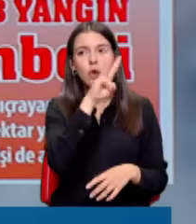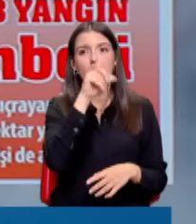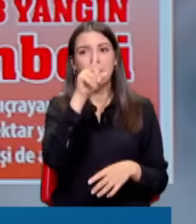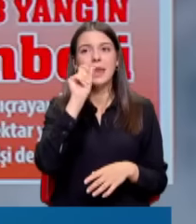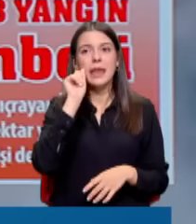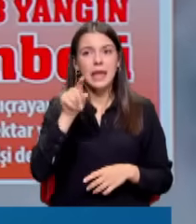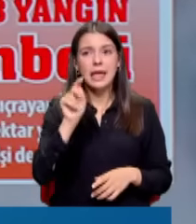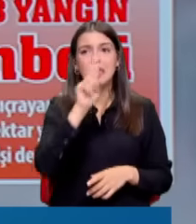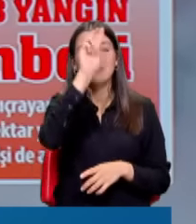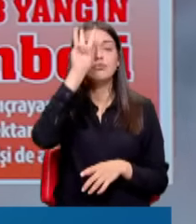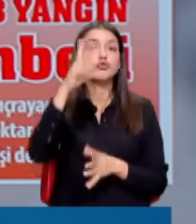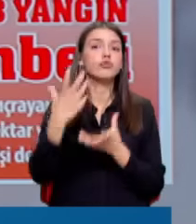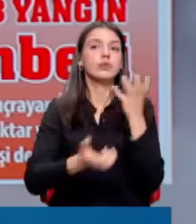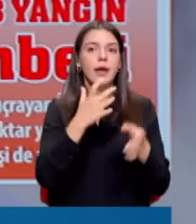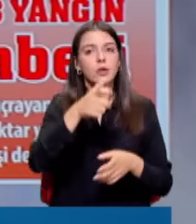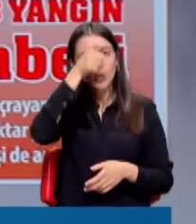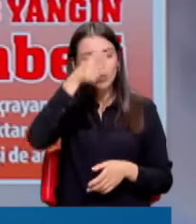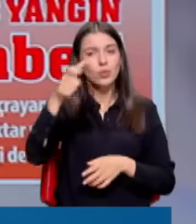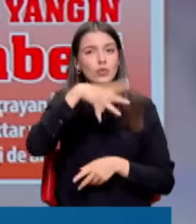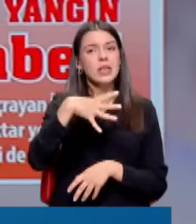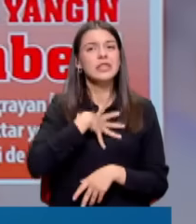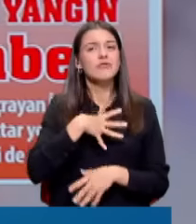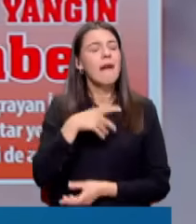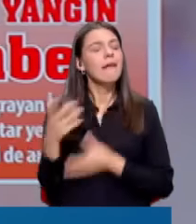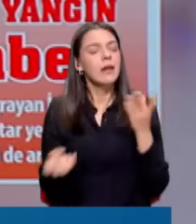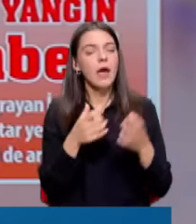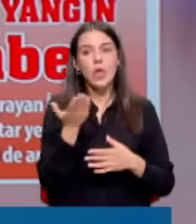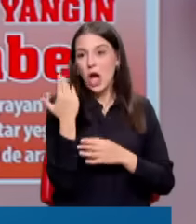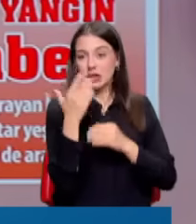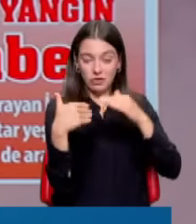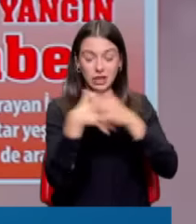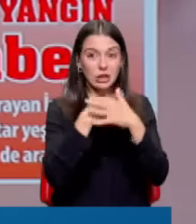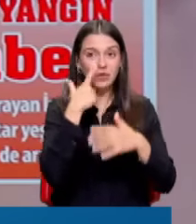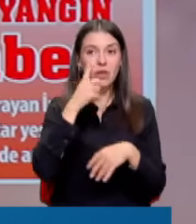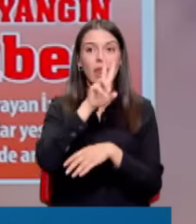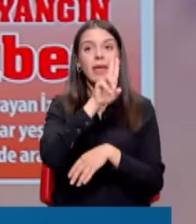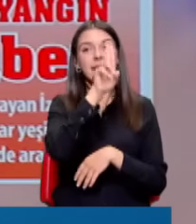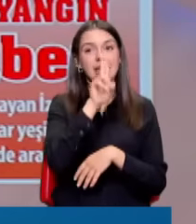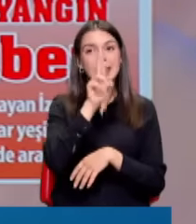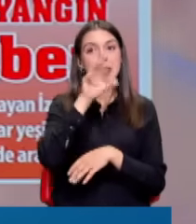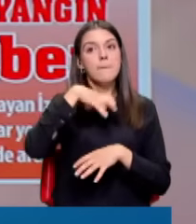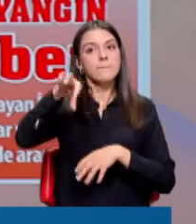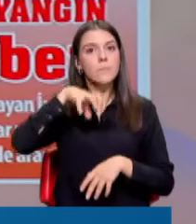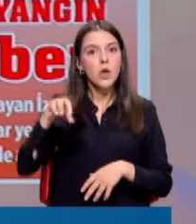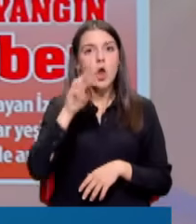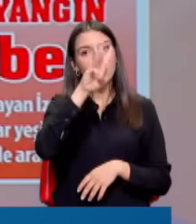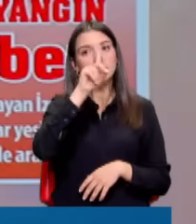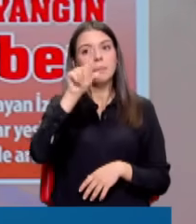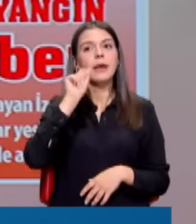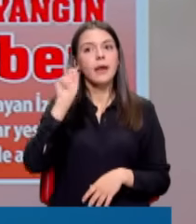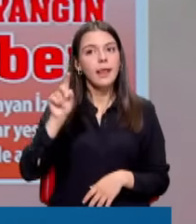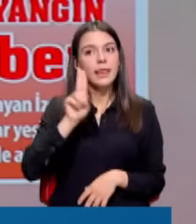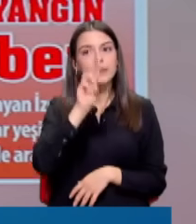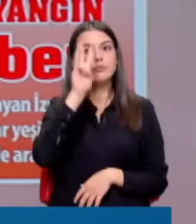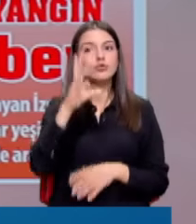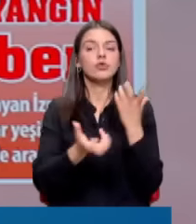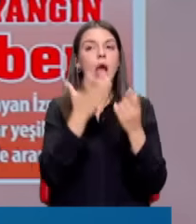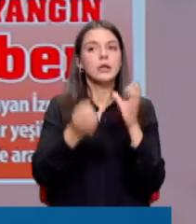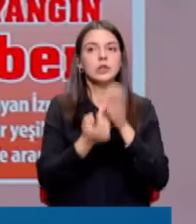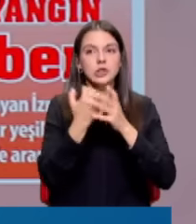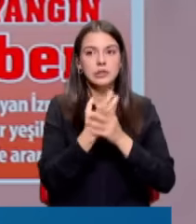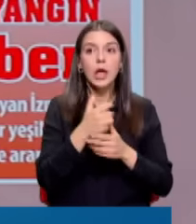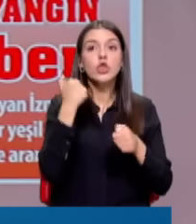diyor. Türkiye'nin akciğerleri yandı. Önceki gece 7 bölgedeki 31 ilde 73 yangın meydana geldi. Ekiplerin yetersiz